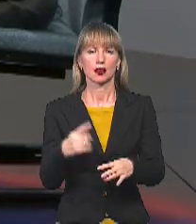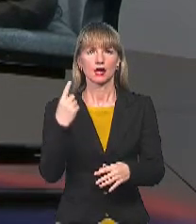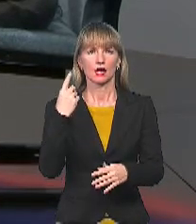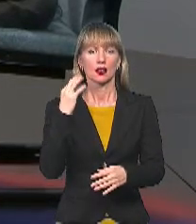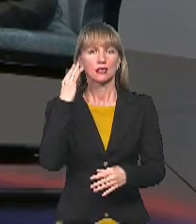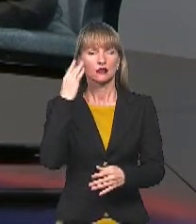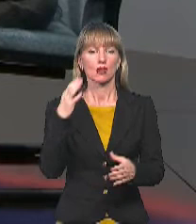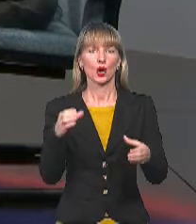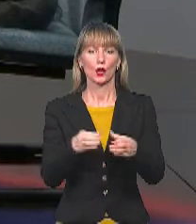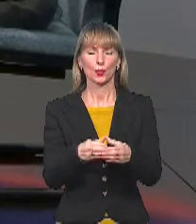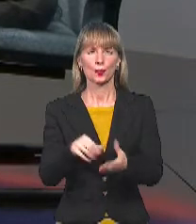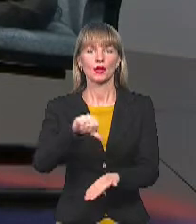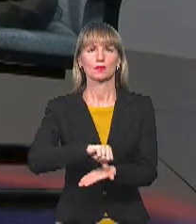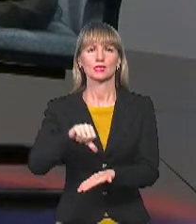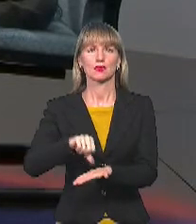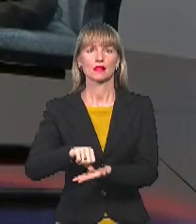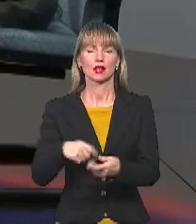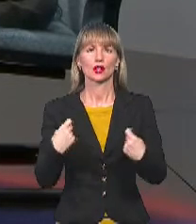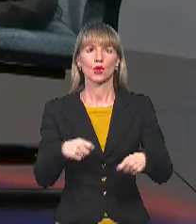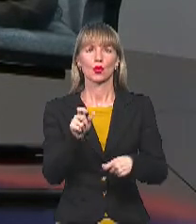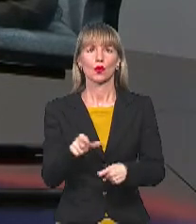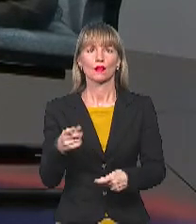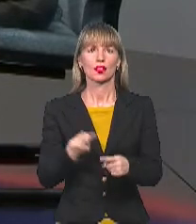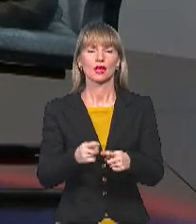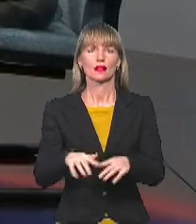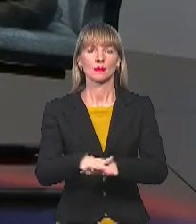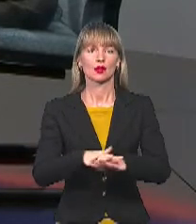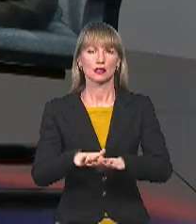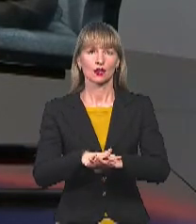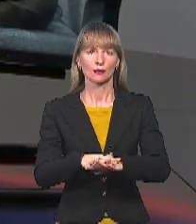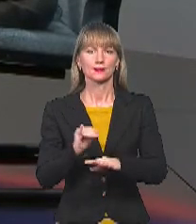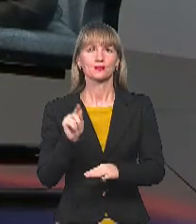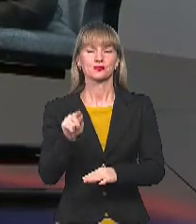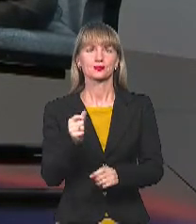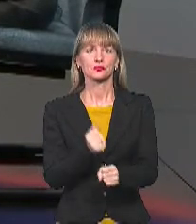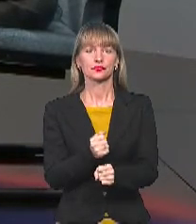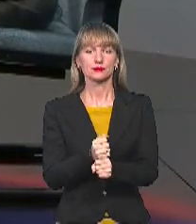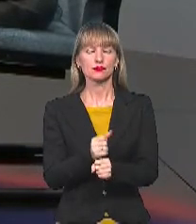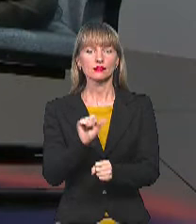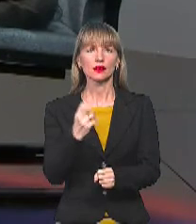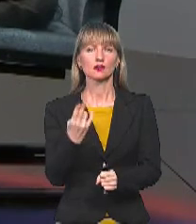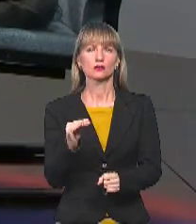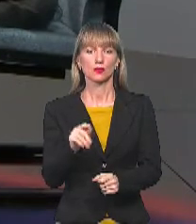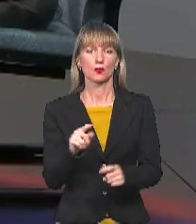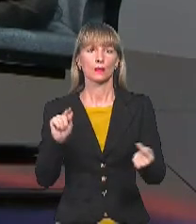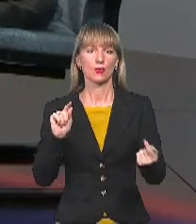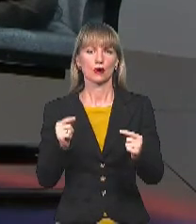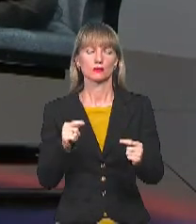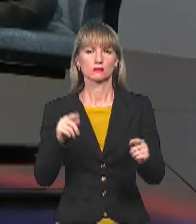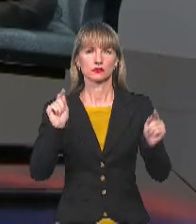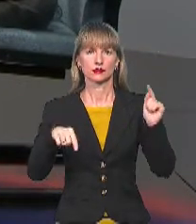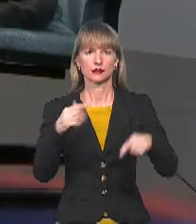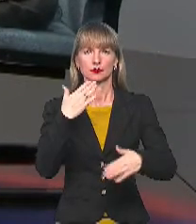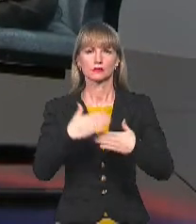зібралися представники торговців на цьому ринку, і вони влаштували акцію протесту під дощем